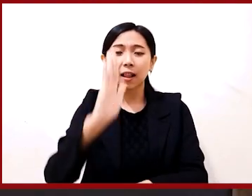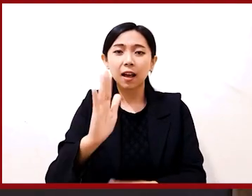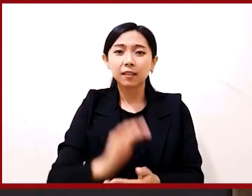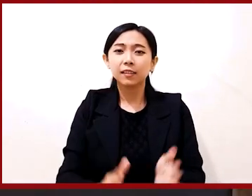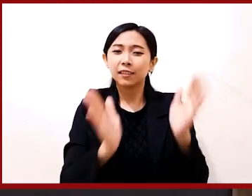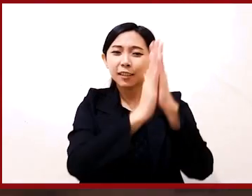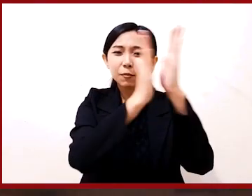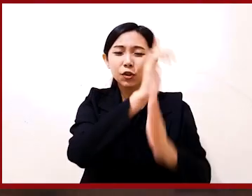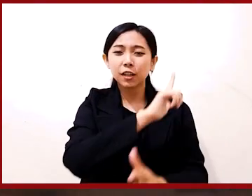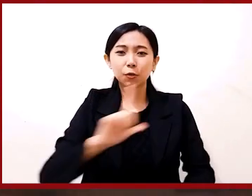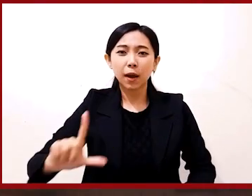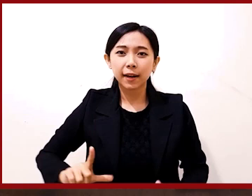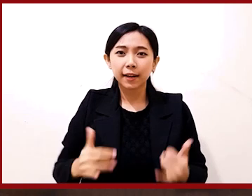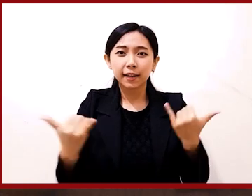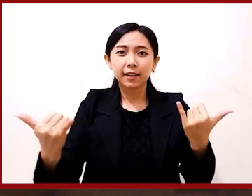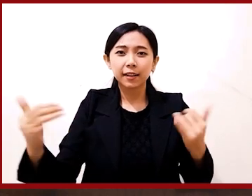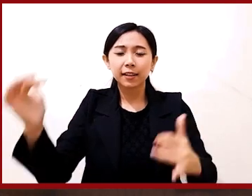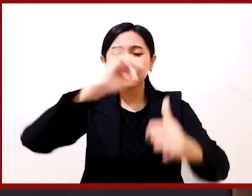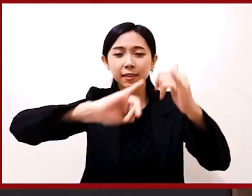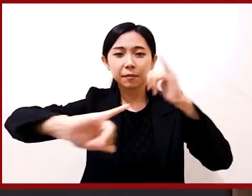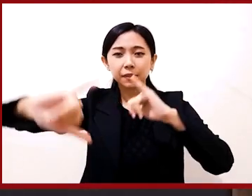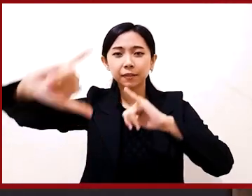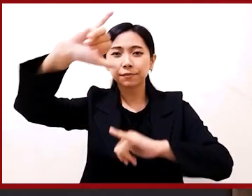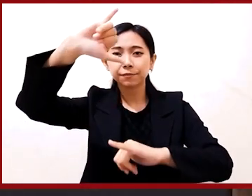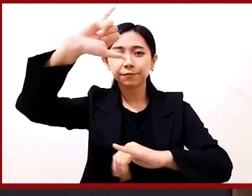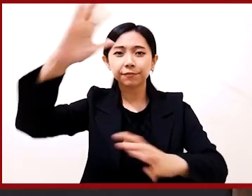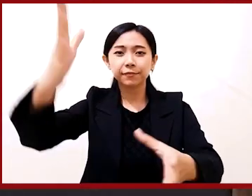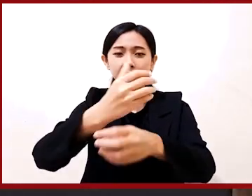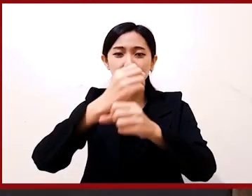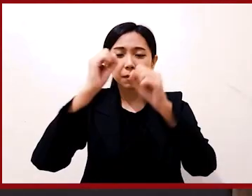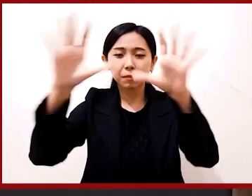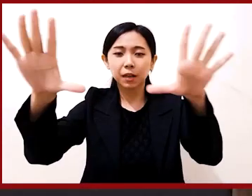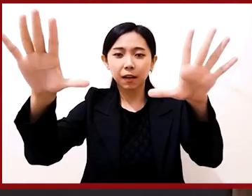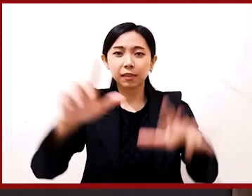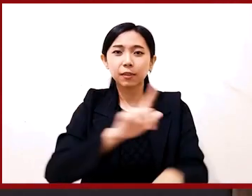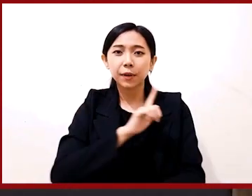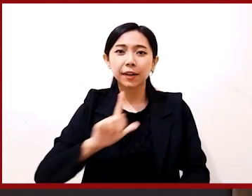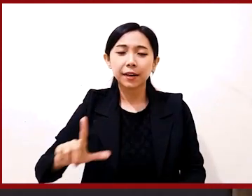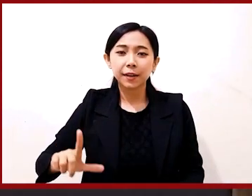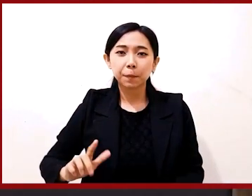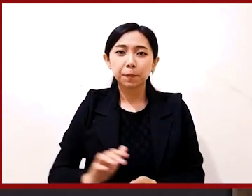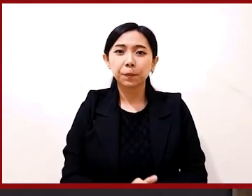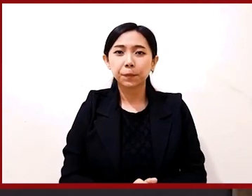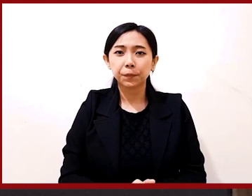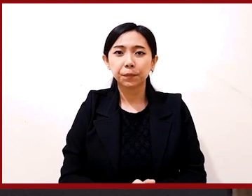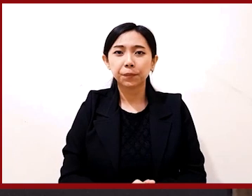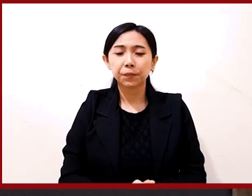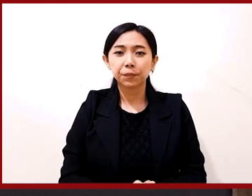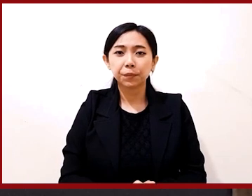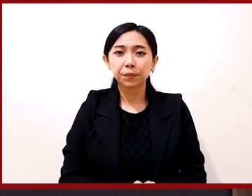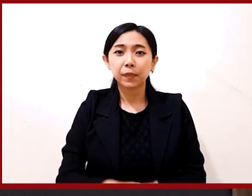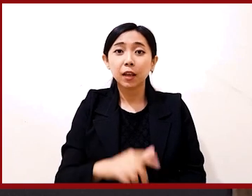Syukur kepada Allah. Terpujilah Tuhan. Kini dan selamanya. Terimalah berkat Tuhan.